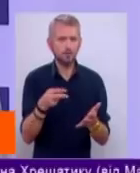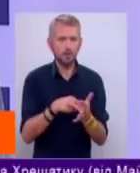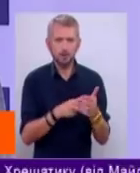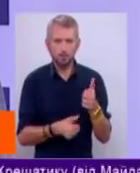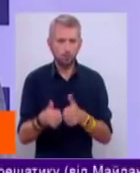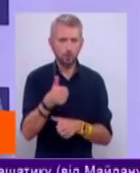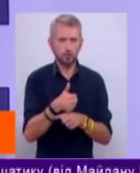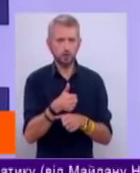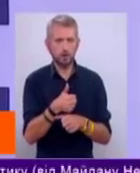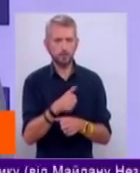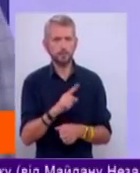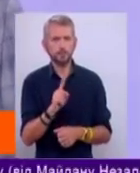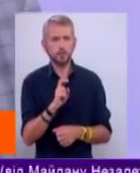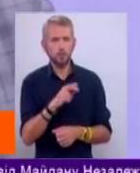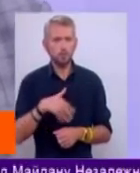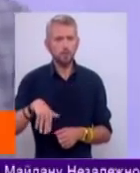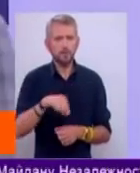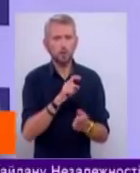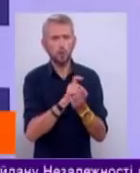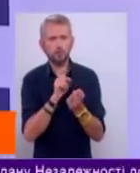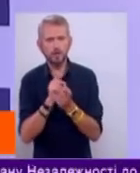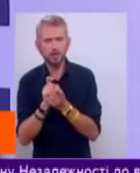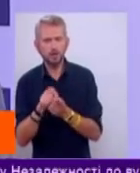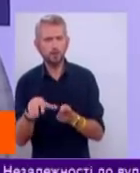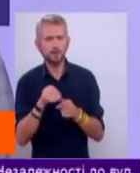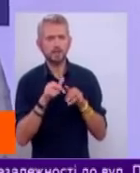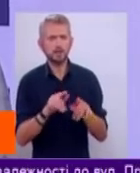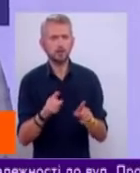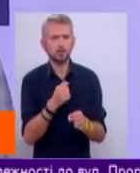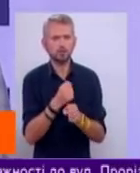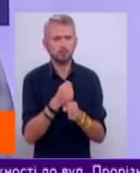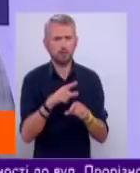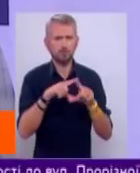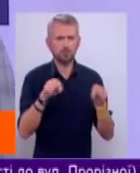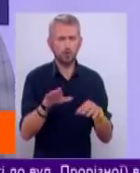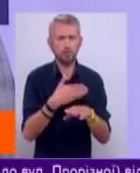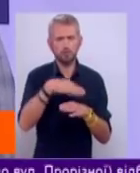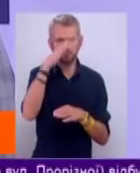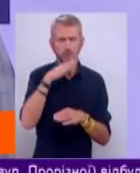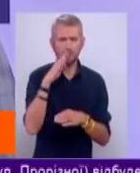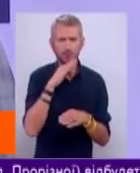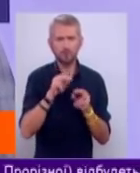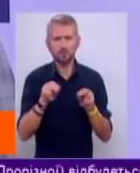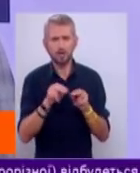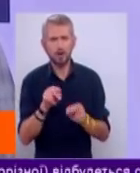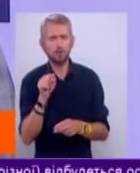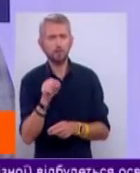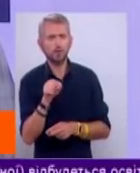усе. Тобто щоб всі конфлікти, всі дії, які вчиняються там, в школі між батьками і вчителями, вони